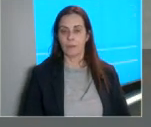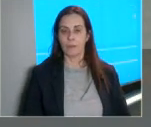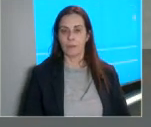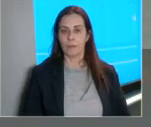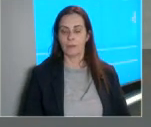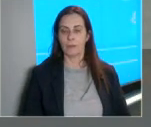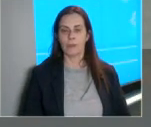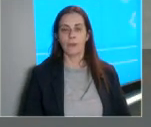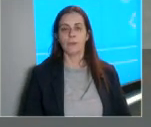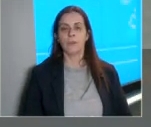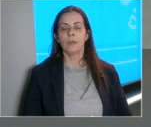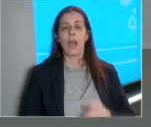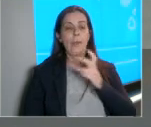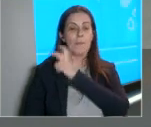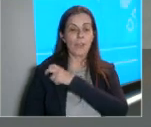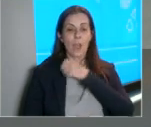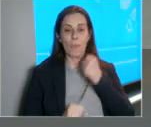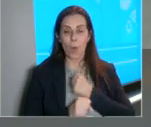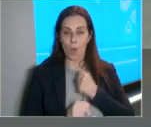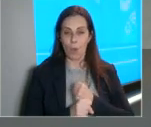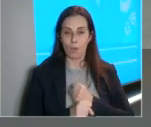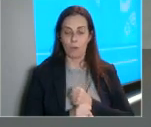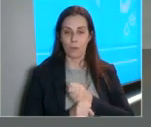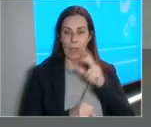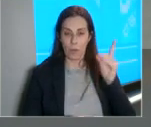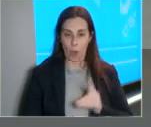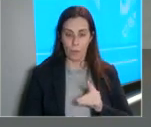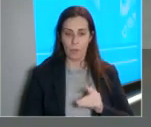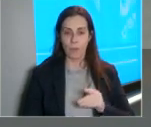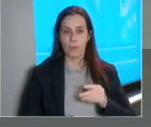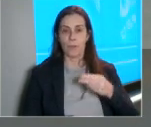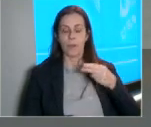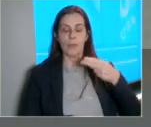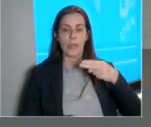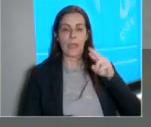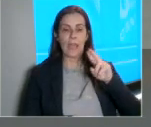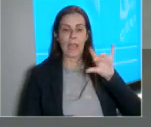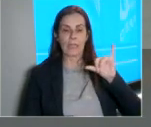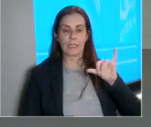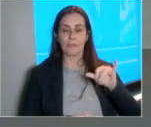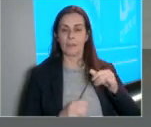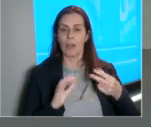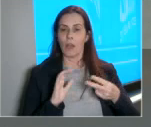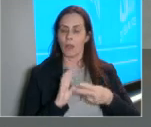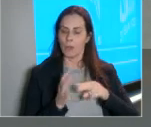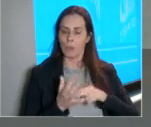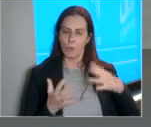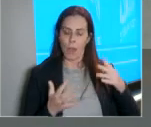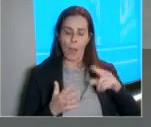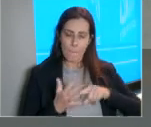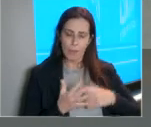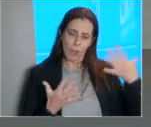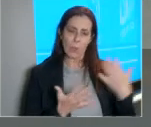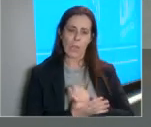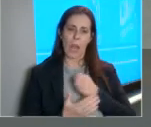שחורה, זכרו את זה. מפקדה של הפעולה ומפקד פיקוד הדרום, הרצי הלוי, האלוף הרצי הלוי. התוכנית השיגה את מטרותיה.